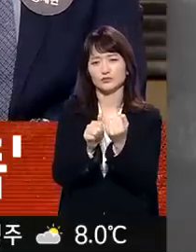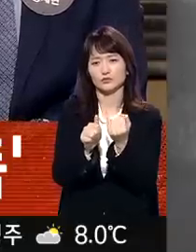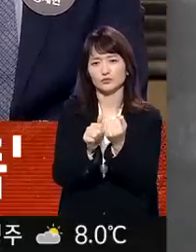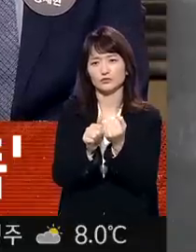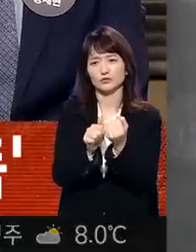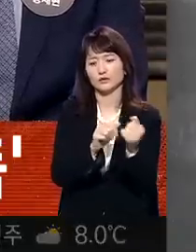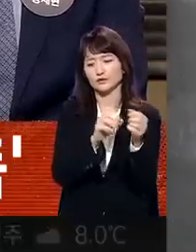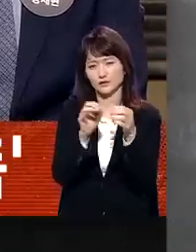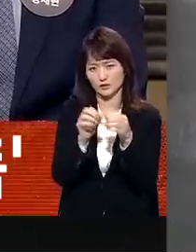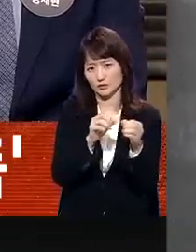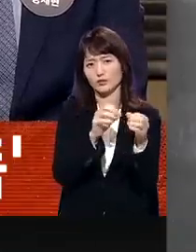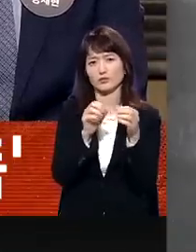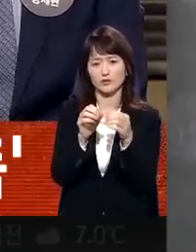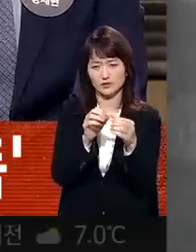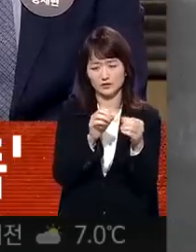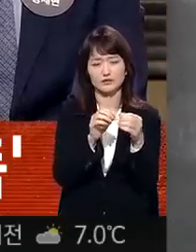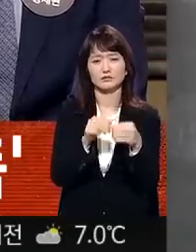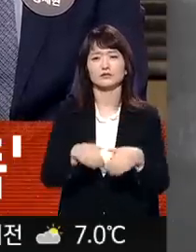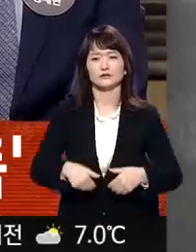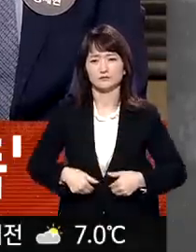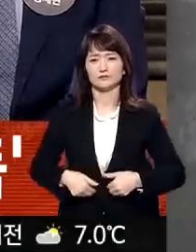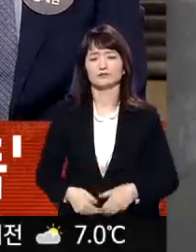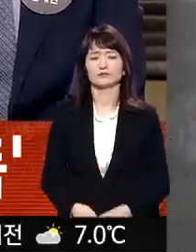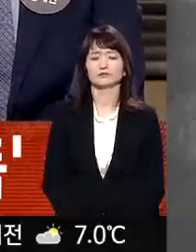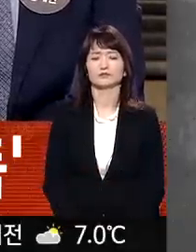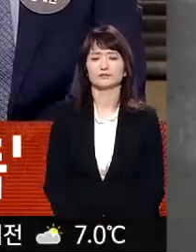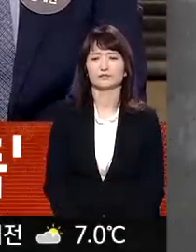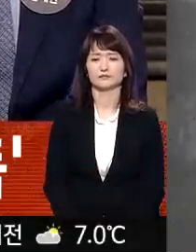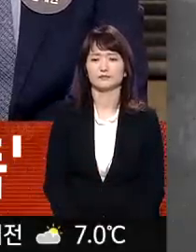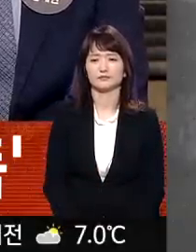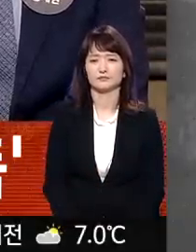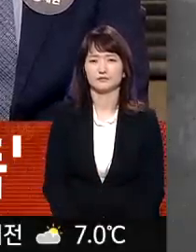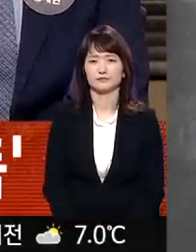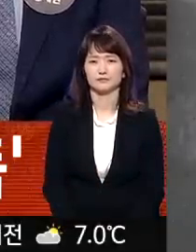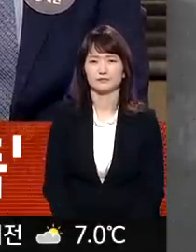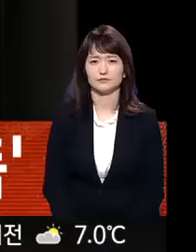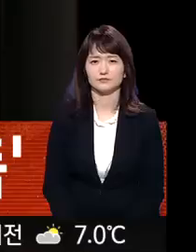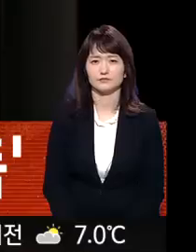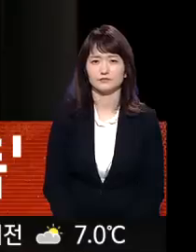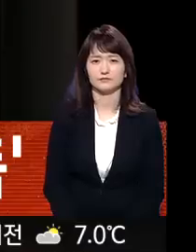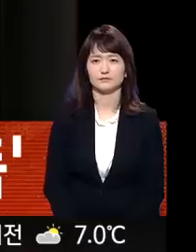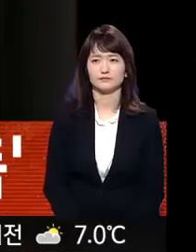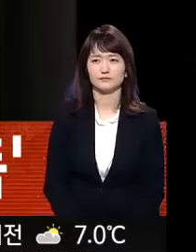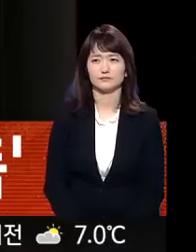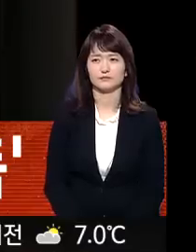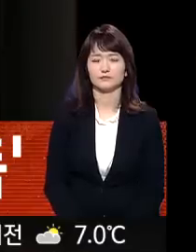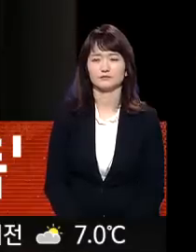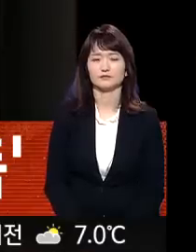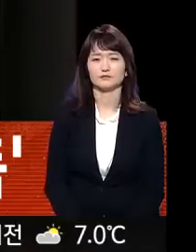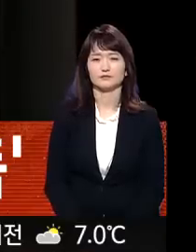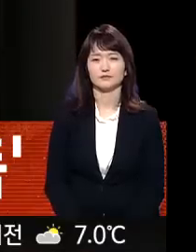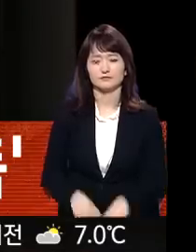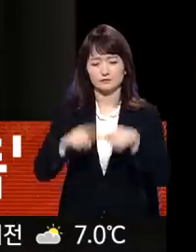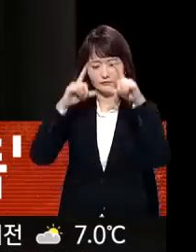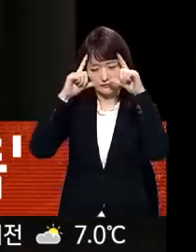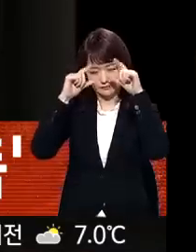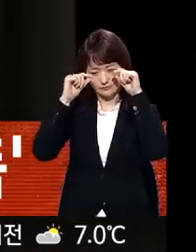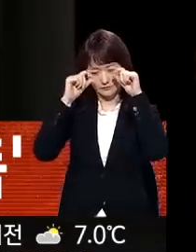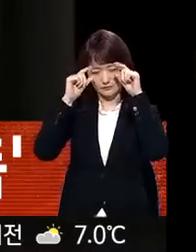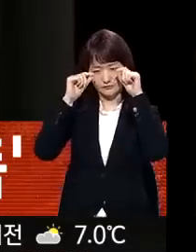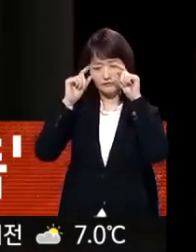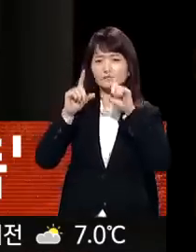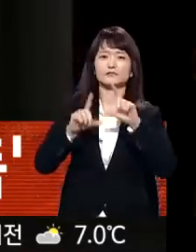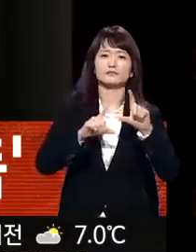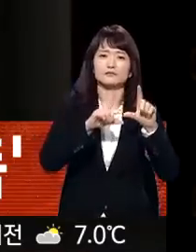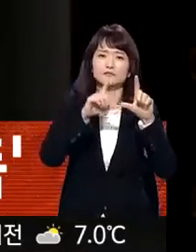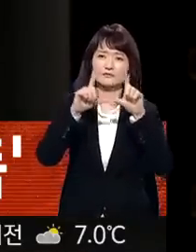이렇게 이야기를 좀 하는 게 필요하지 않을까 그렇게 말씀드리겠습니다. 아, 이거 진짜 잠을 못 자면 정말 일상생활